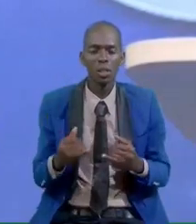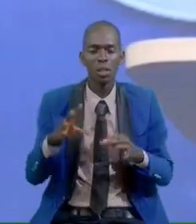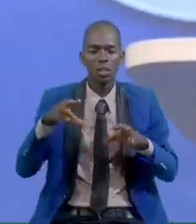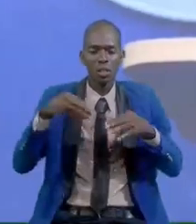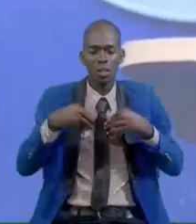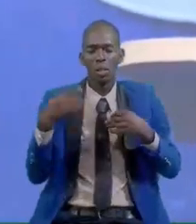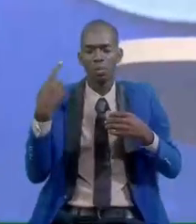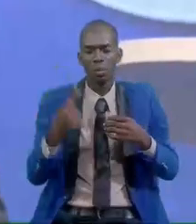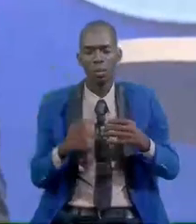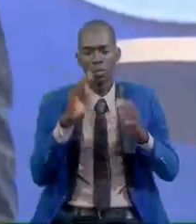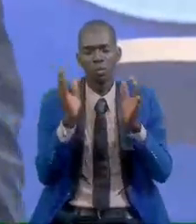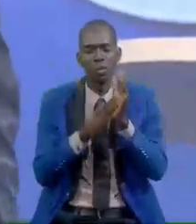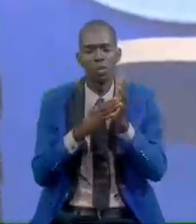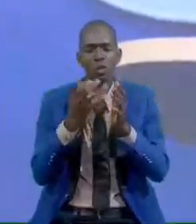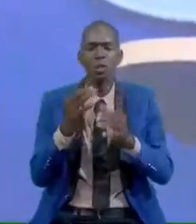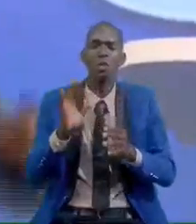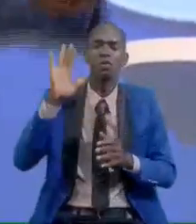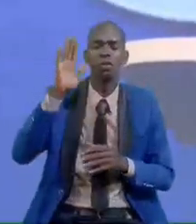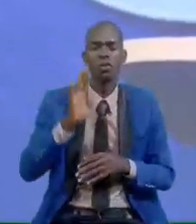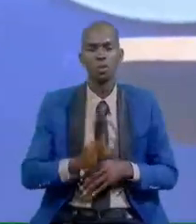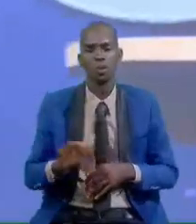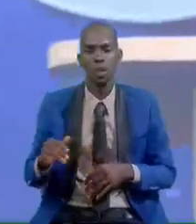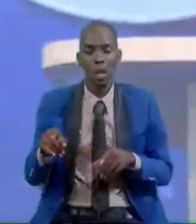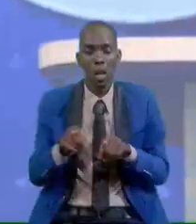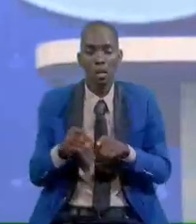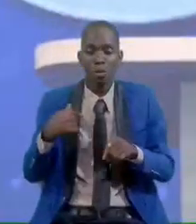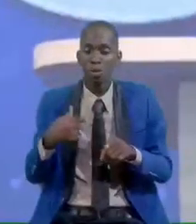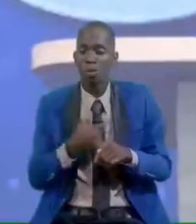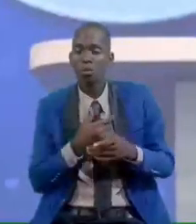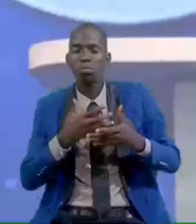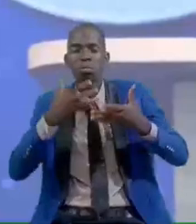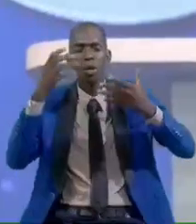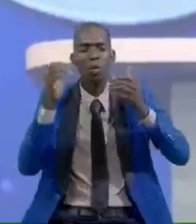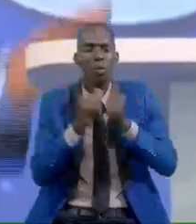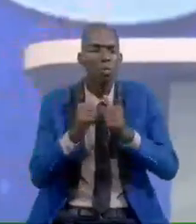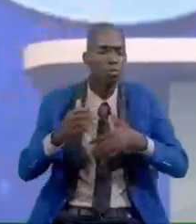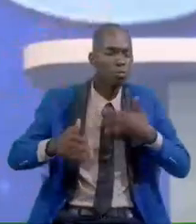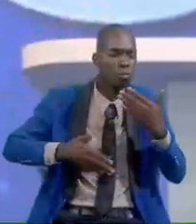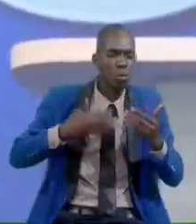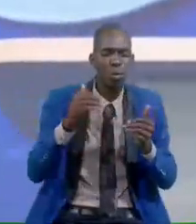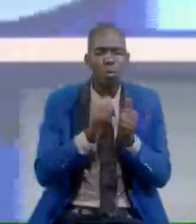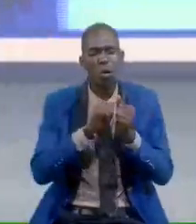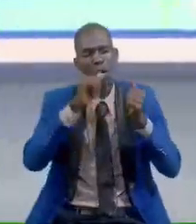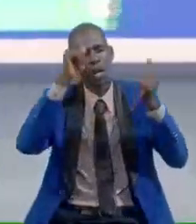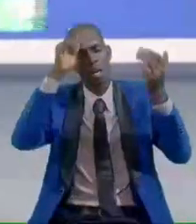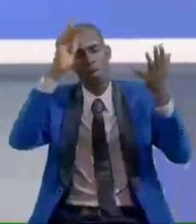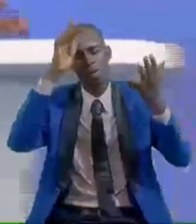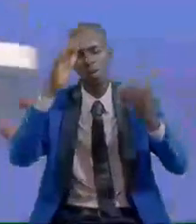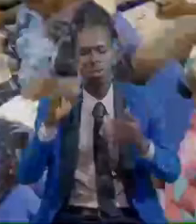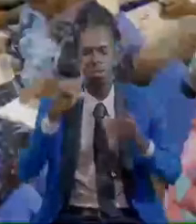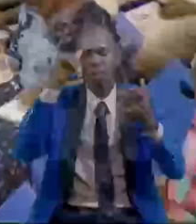de ses enfants. Et comme nous crions avec joie, avec bonheur, avec attente, espérant